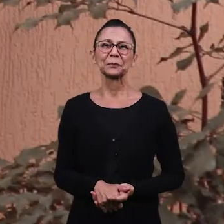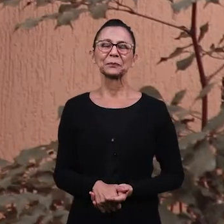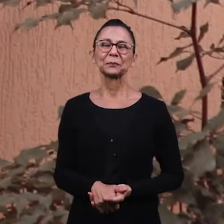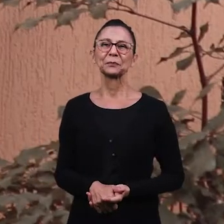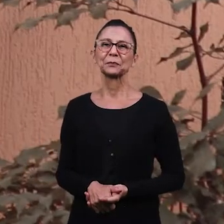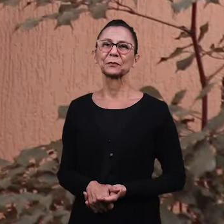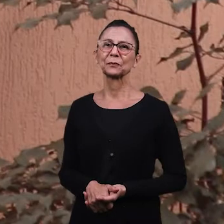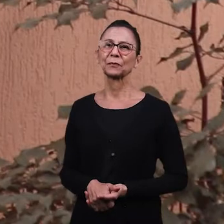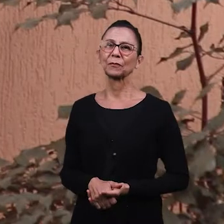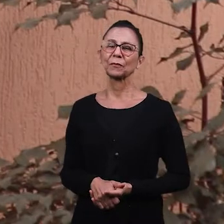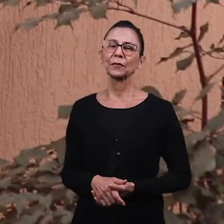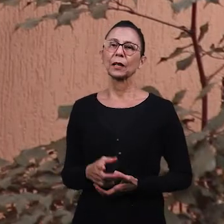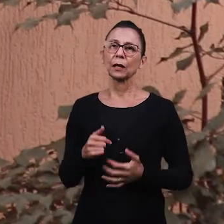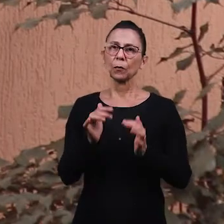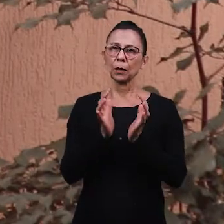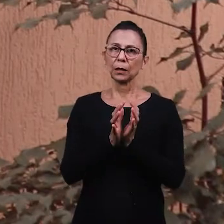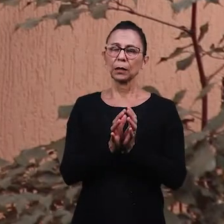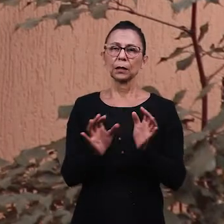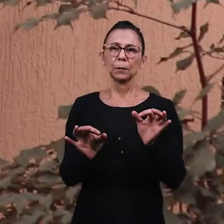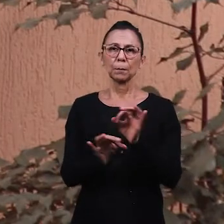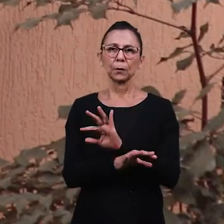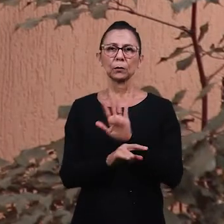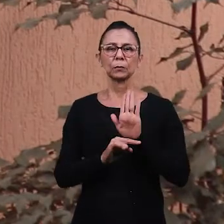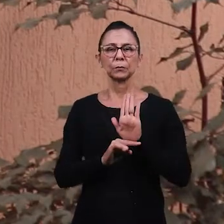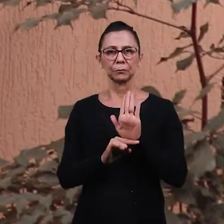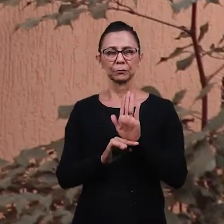et nous allons vous aider.